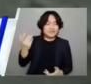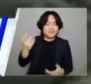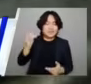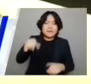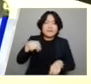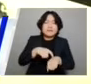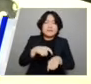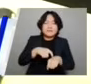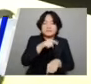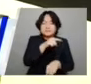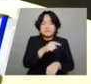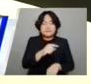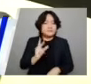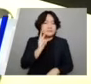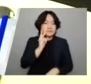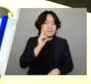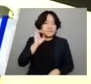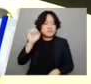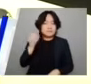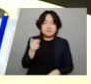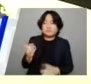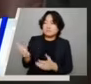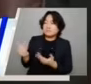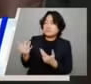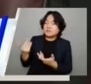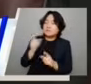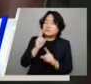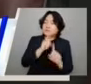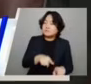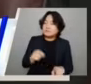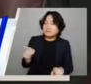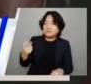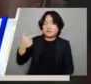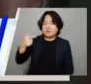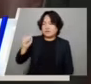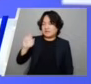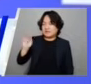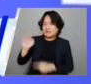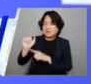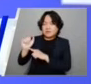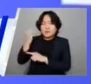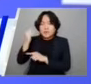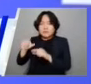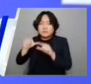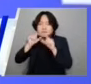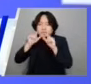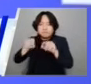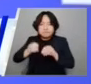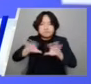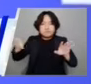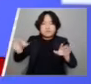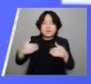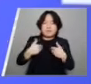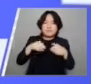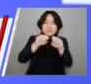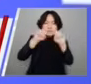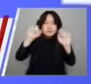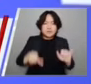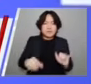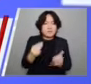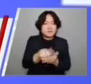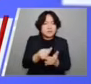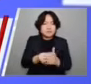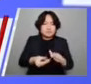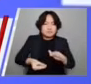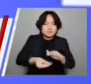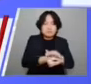din sa kanilang mga nalalaman kasunod ng mga revelasyon ni Garma tungkol sa umano'y reward system. So we have to take their statements and say